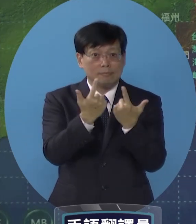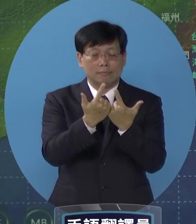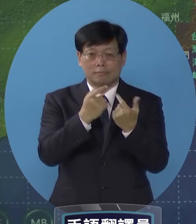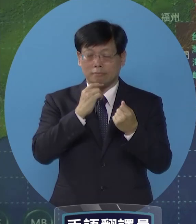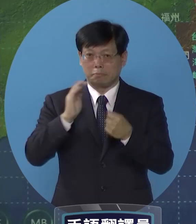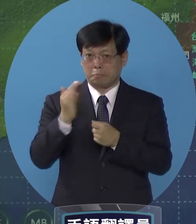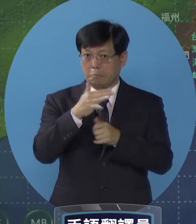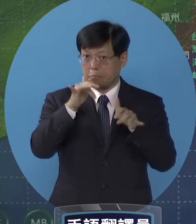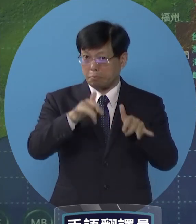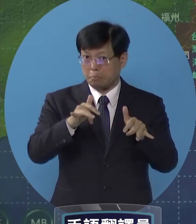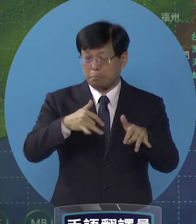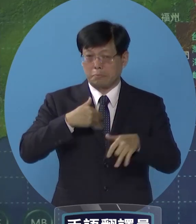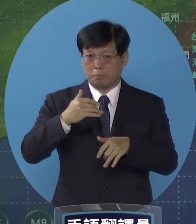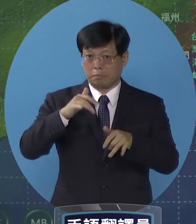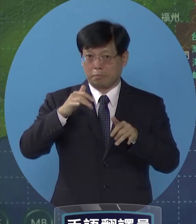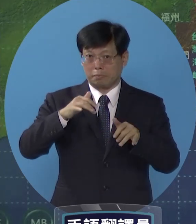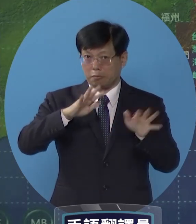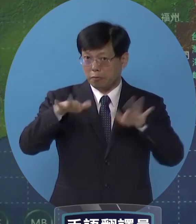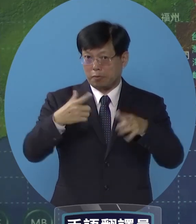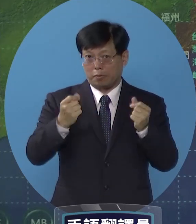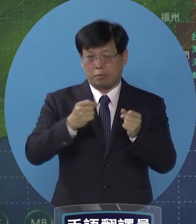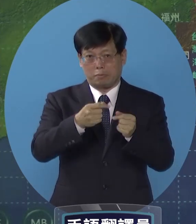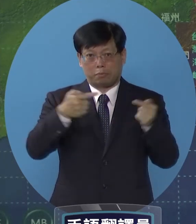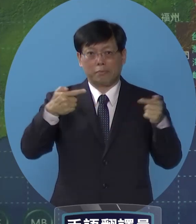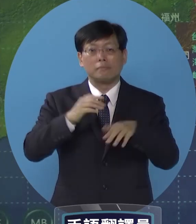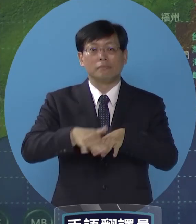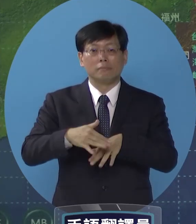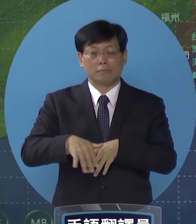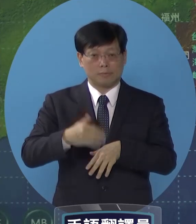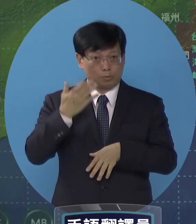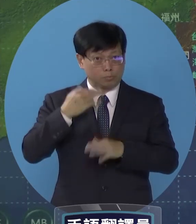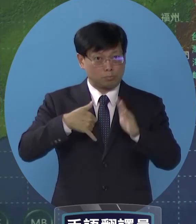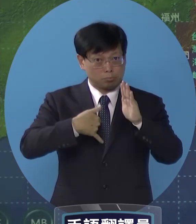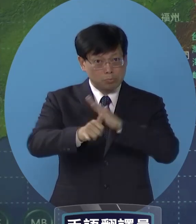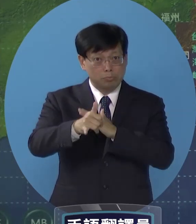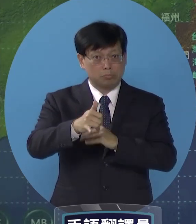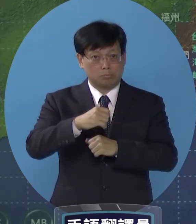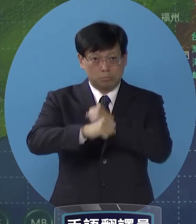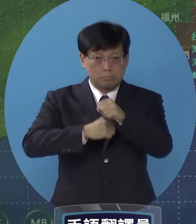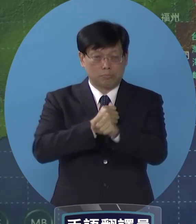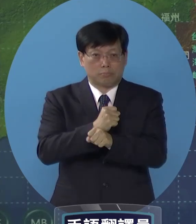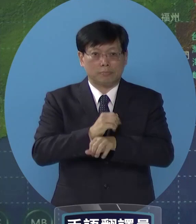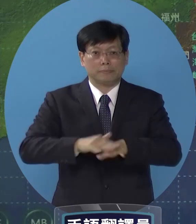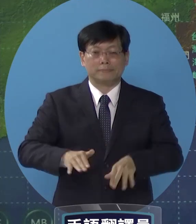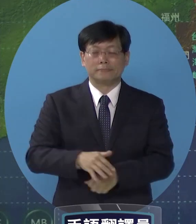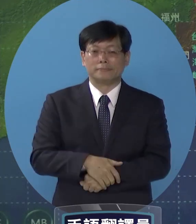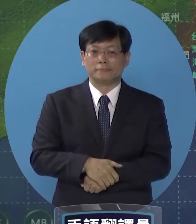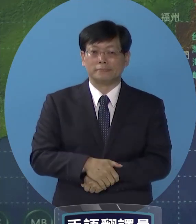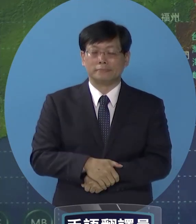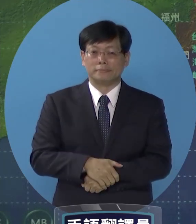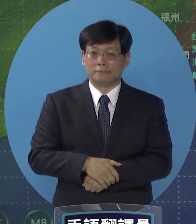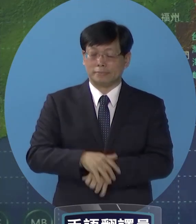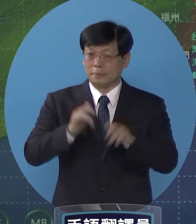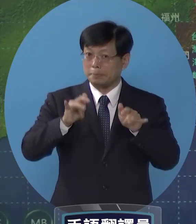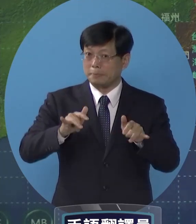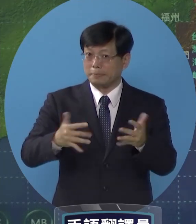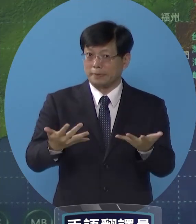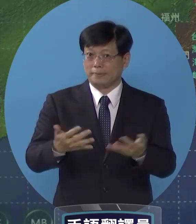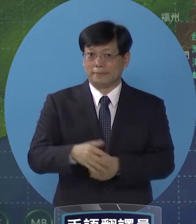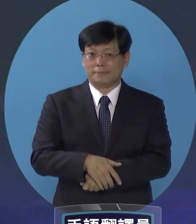风的情况还有风力都会明显的加大，提醒大家户外活动一定要特别注意安全。至于在降雨的部